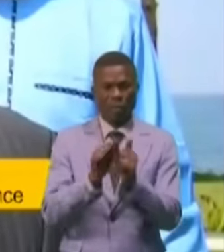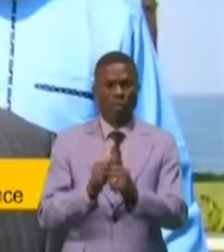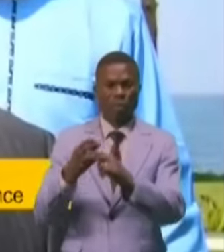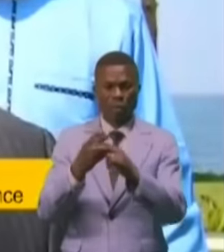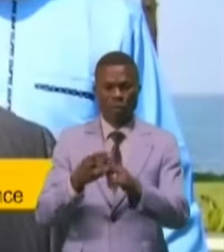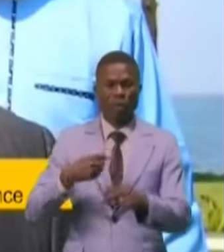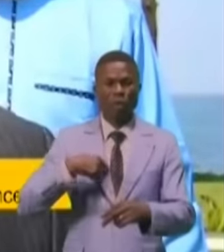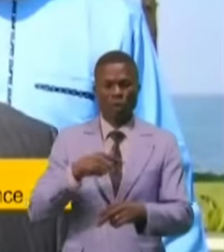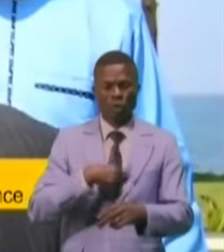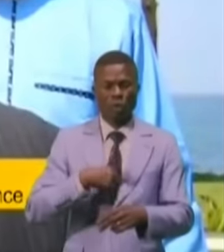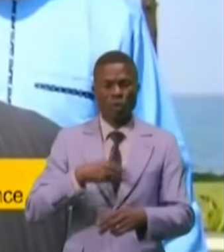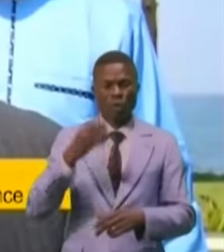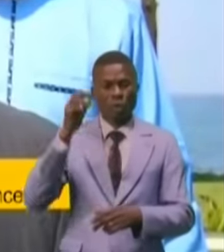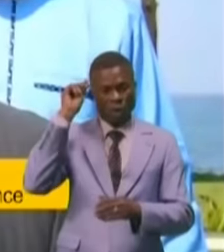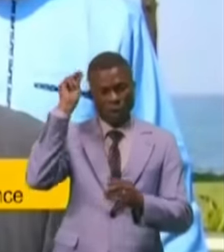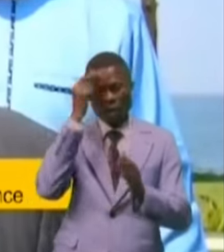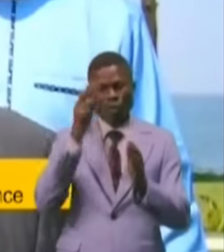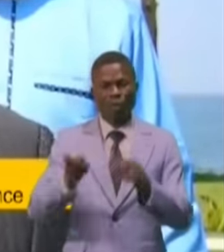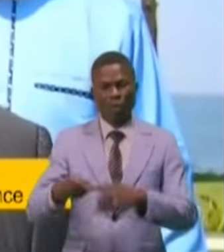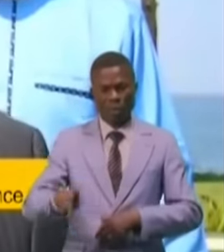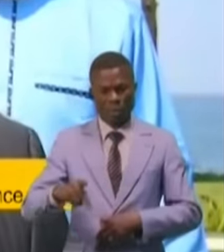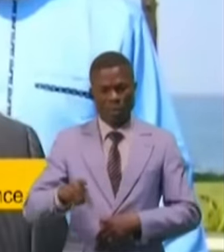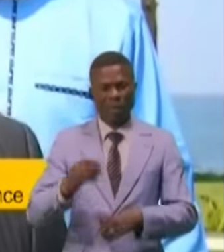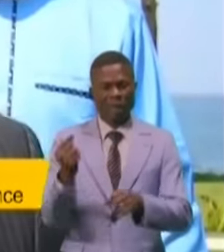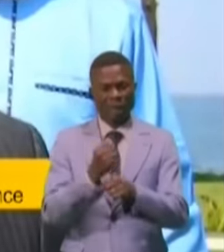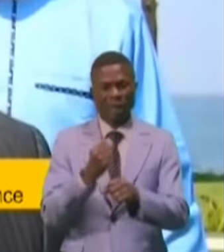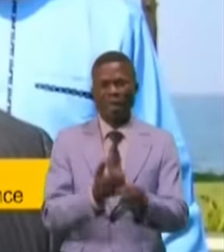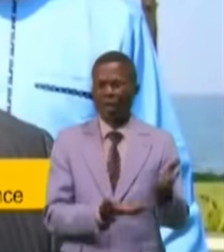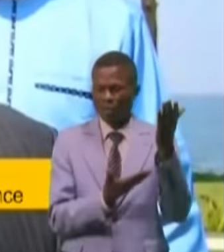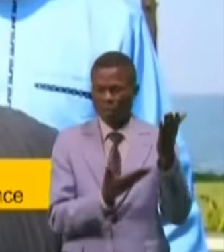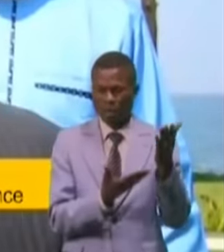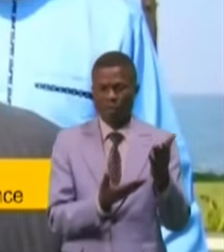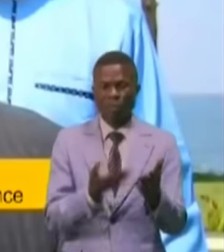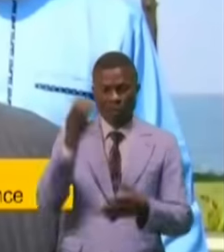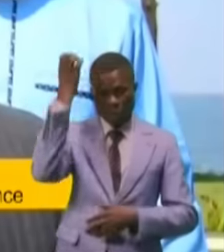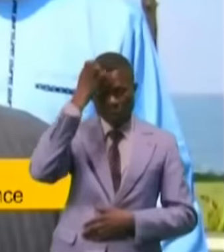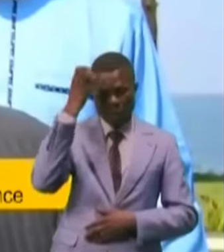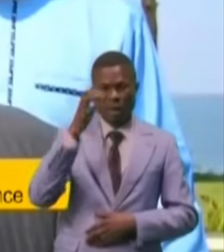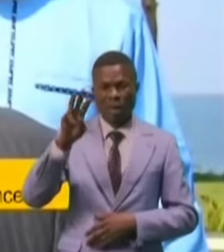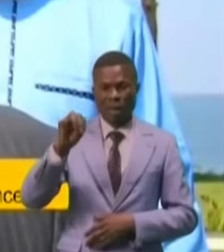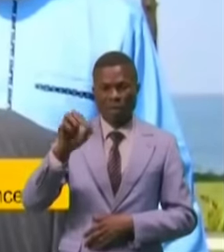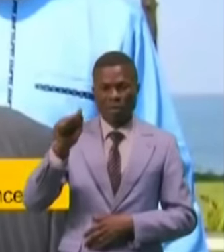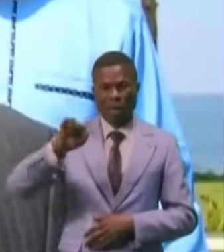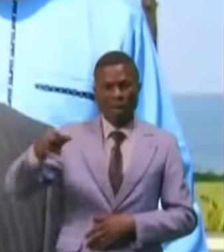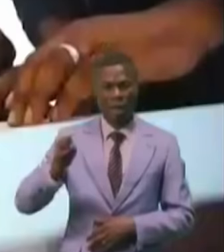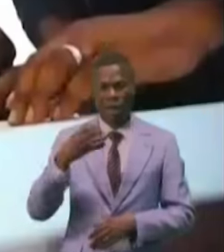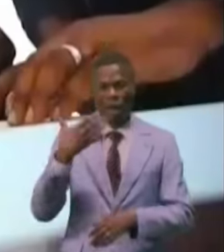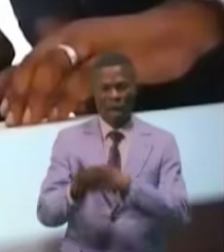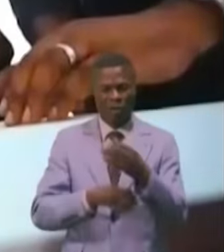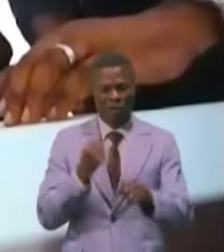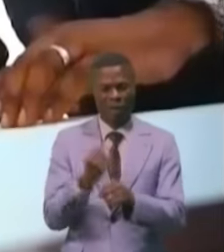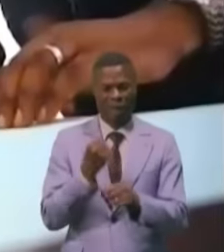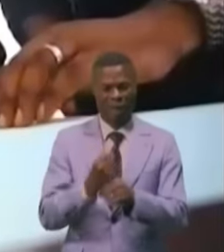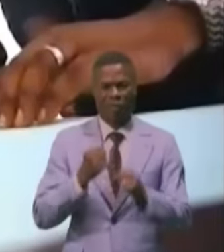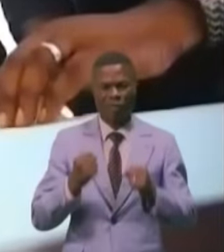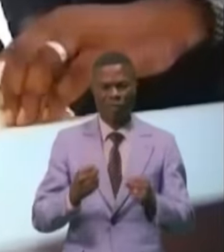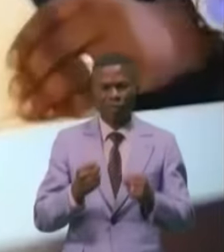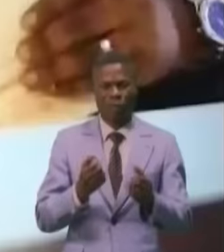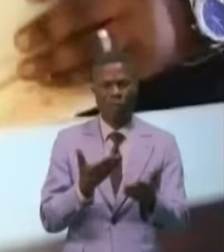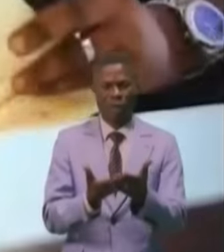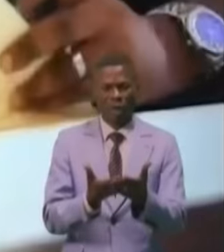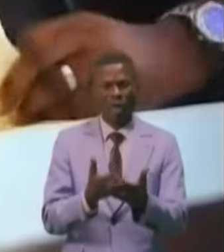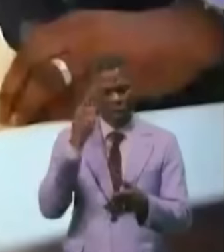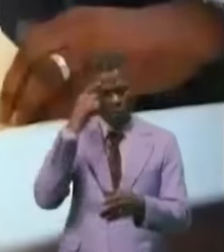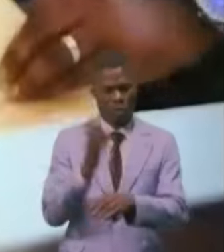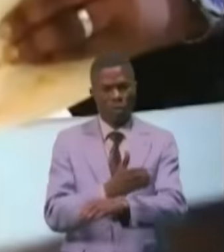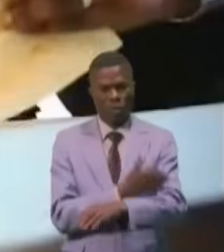pensons que le gouvernement provincial, sous le leadership du général-major Peter Tshilombo, a fourni des efforts énormes. L'étape à venir est la défense de